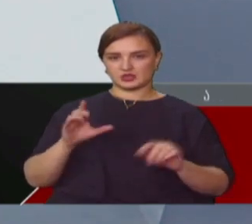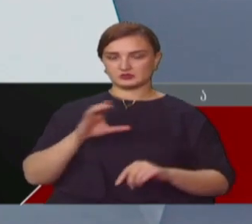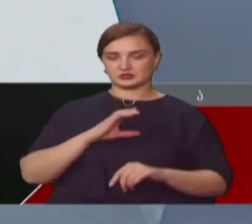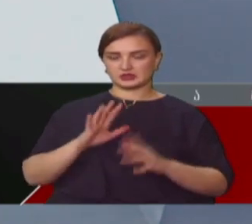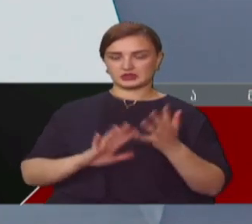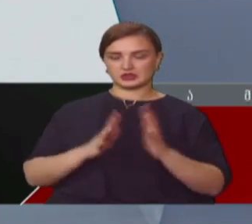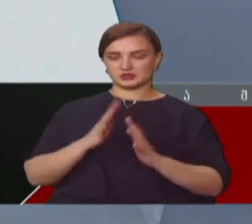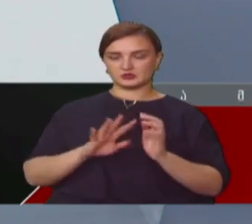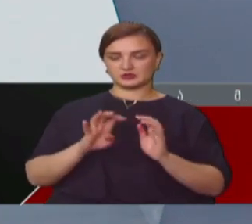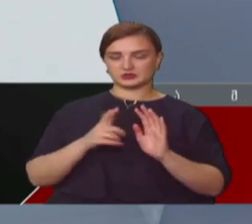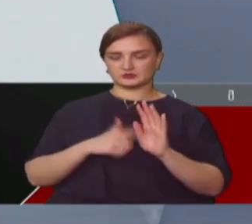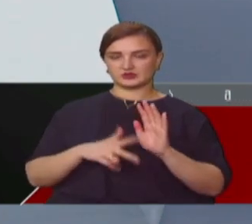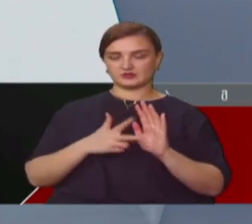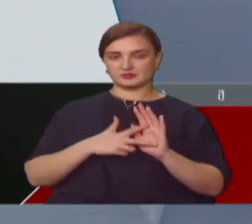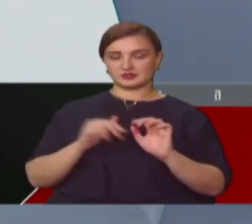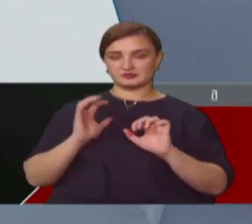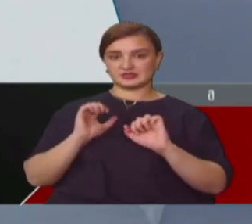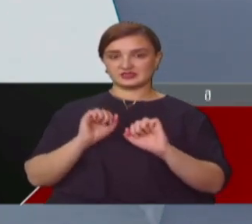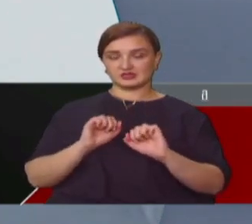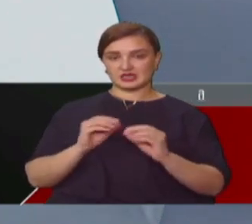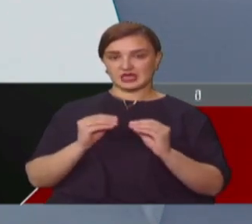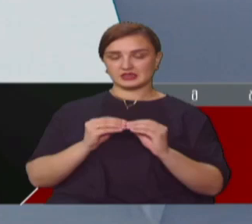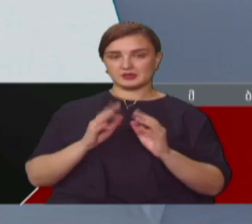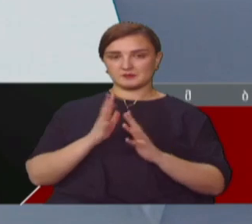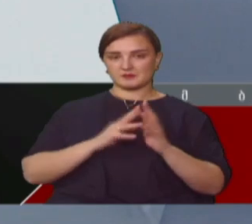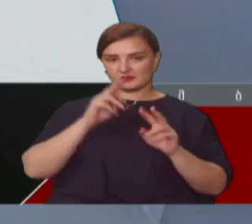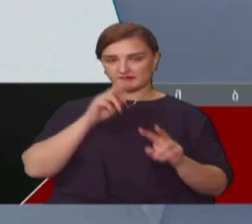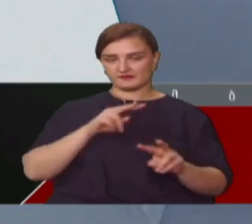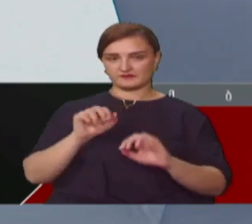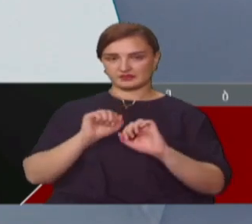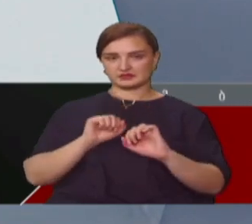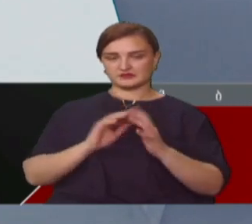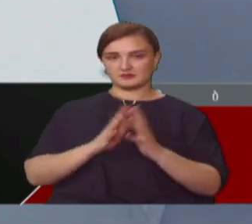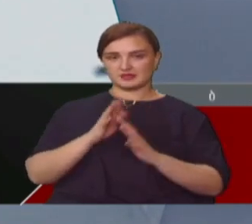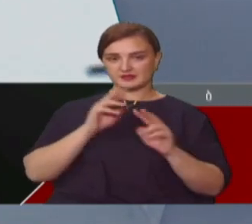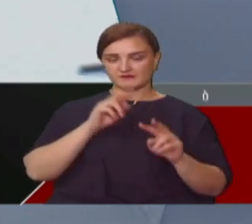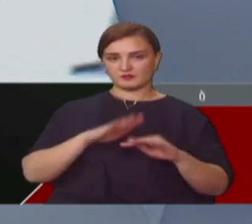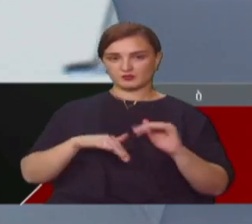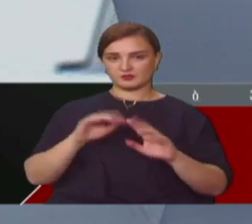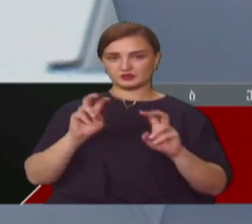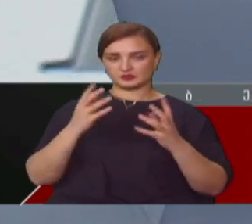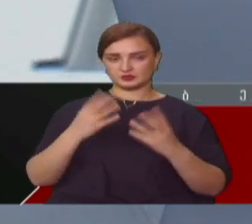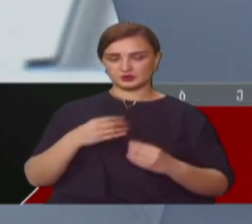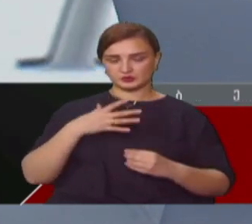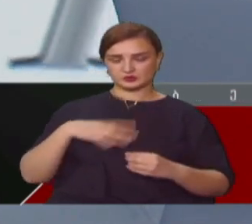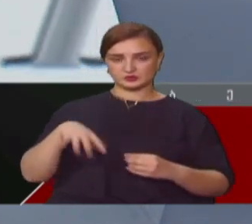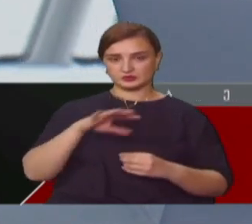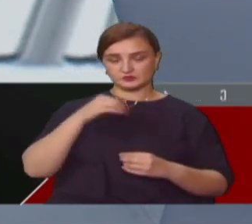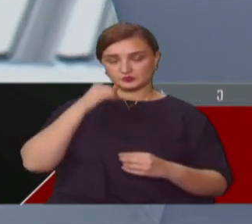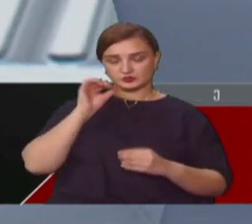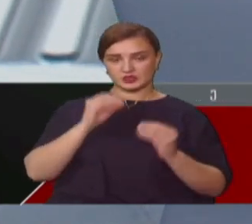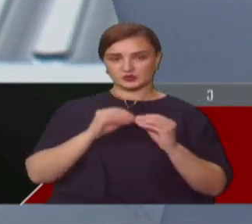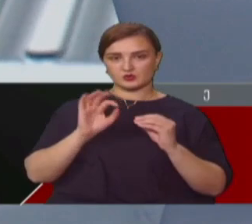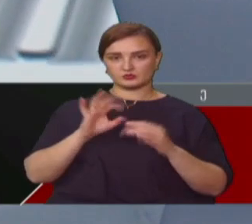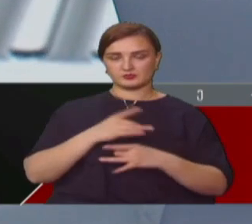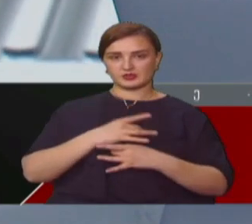ტყის 478 მცველი და 110 მეტყევე ყოველდღიურად იცავს. მეტყევის პროფესიული დღე საქართველოში გუშინ 10 ოქტომბერს აღინიშნა.